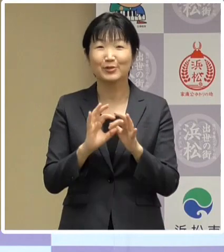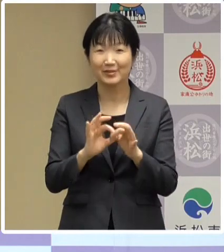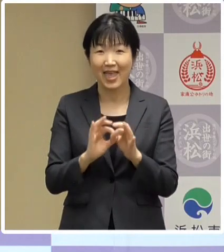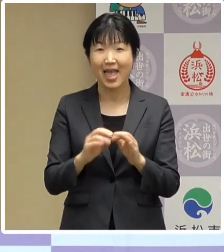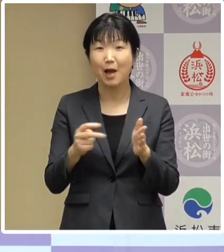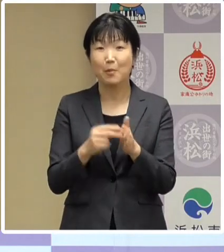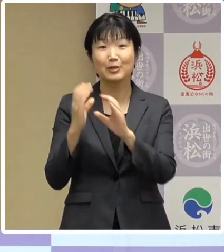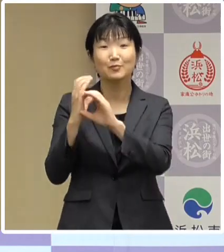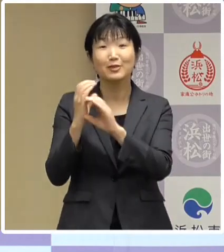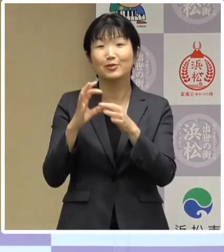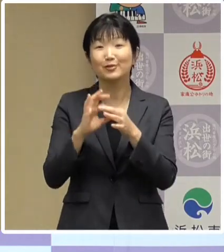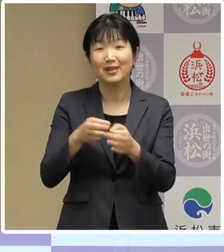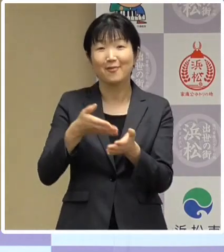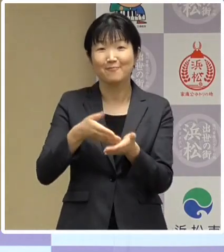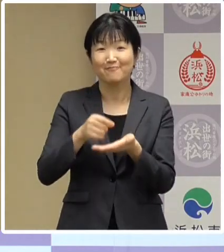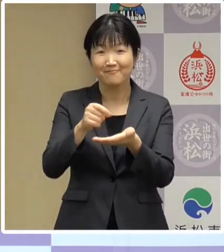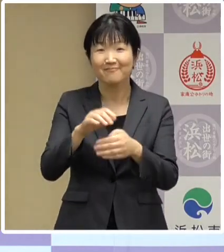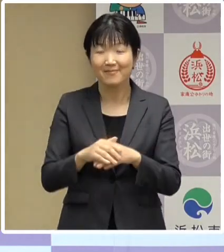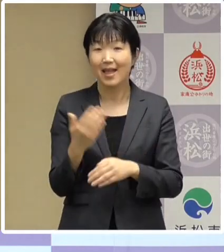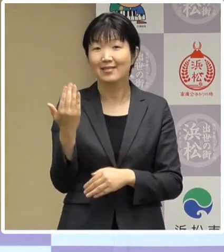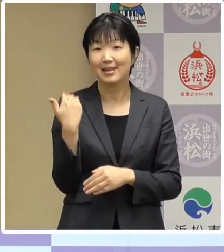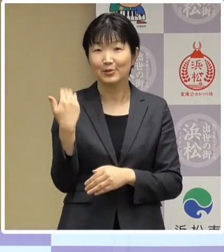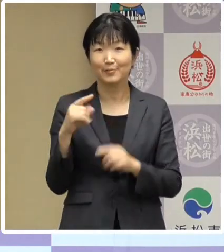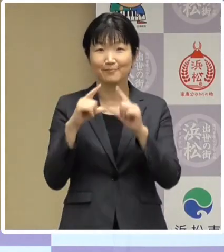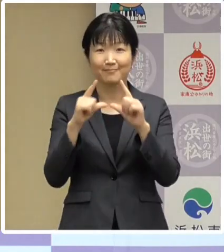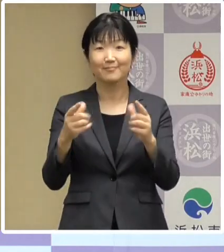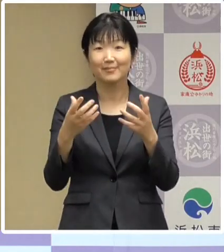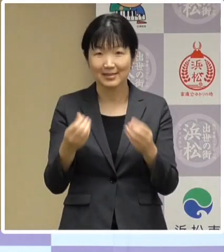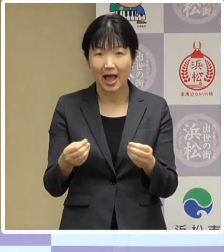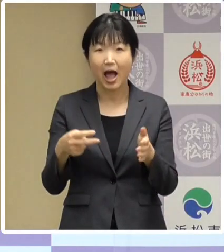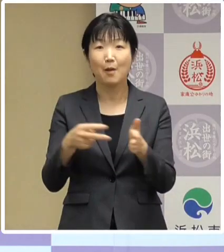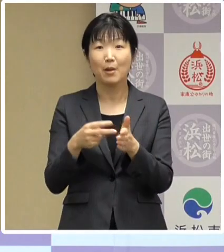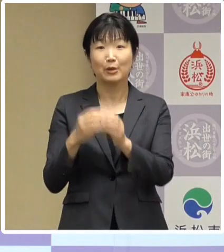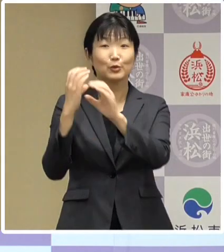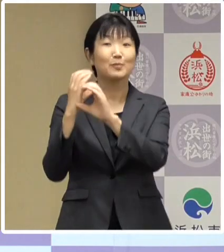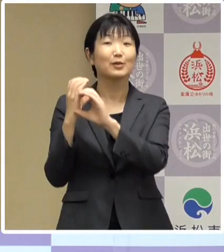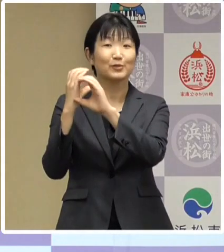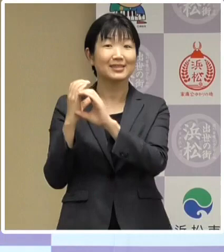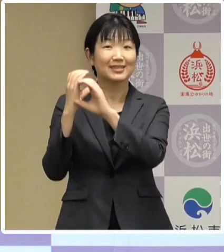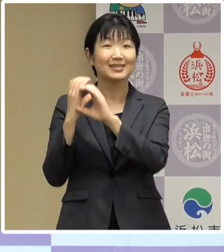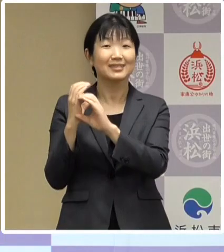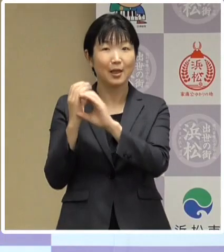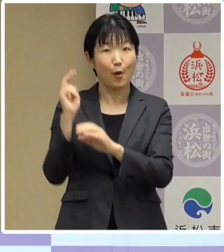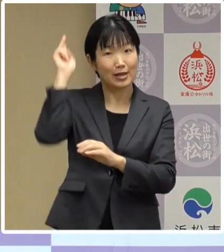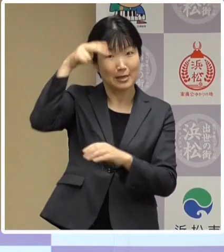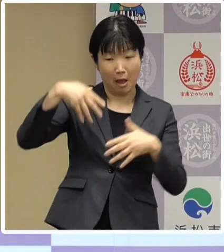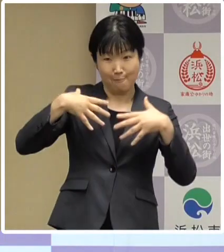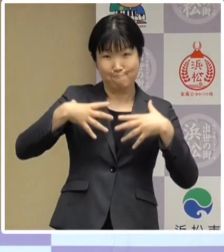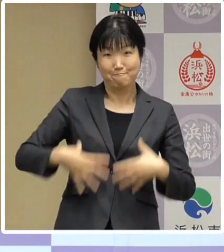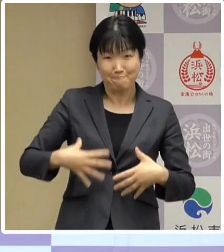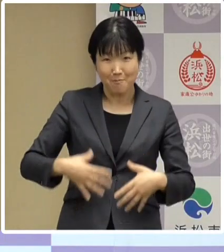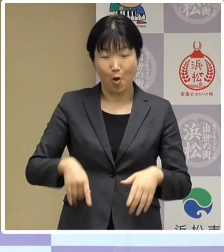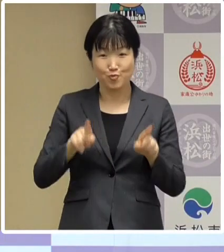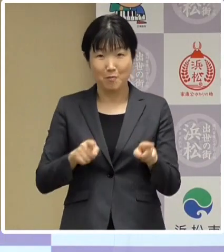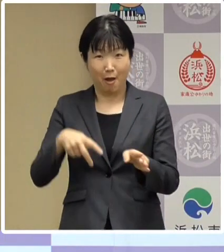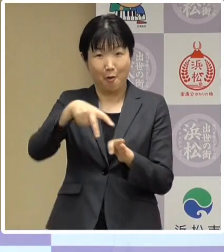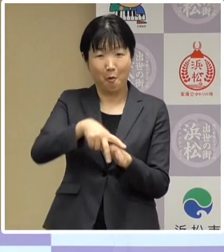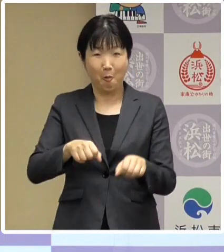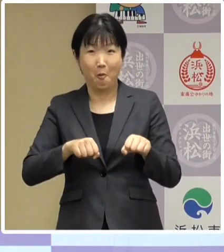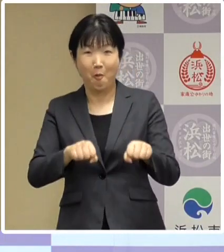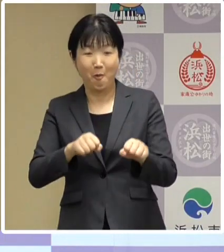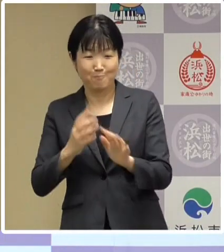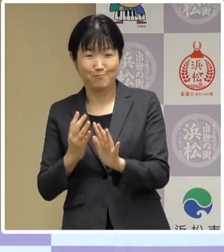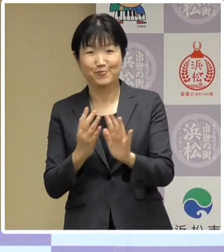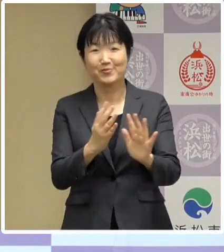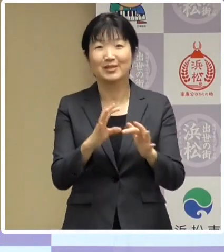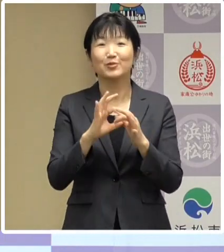。先日報道発表を行いました浜松祭りにおける騎馬武者行列の詳細につい